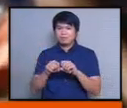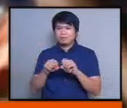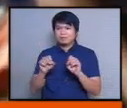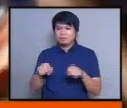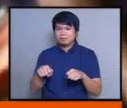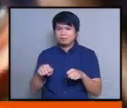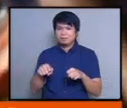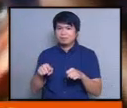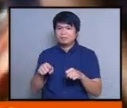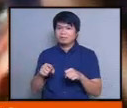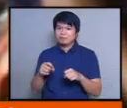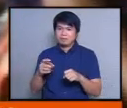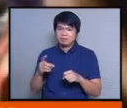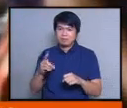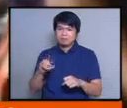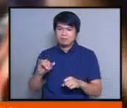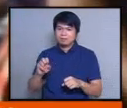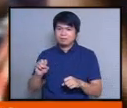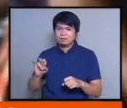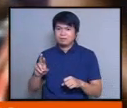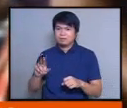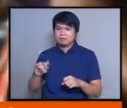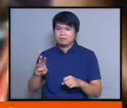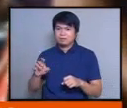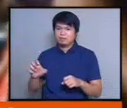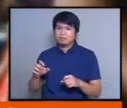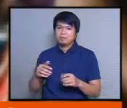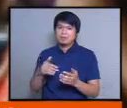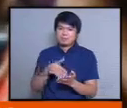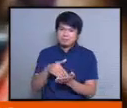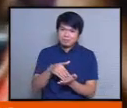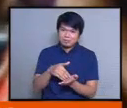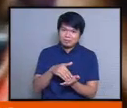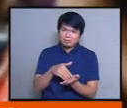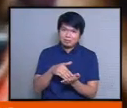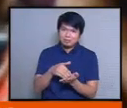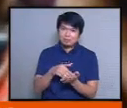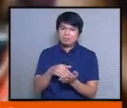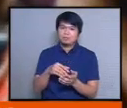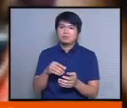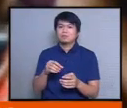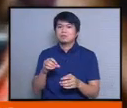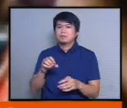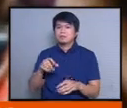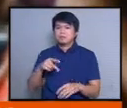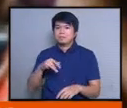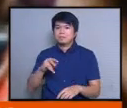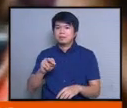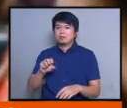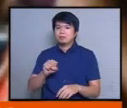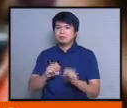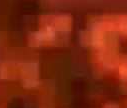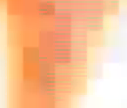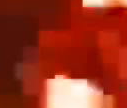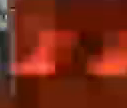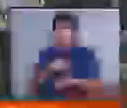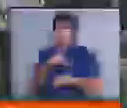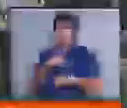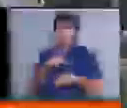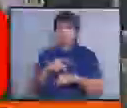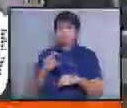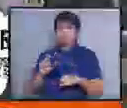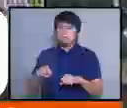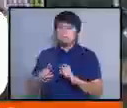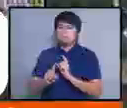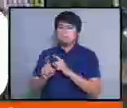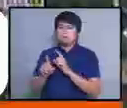ilang desirable features, may major weaknesses at omissions ang pension system ng bansa na dapat tugunan. Wala pang tugon